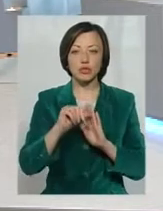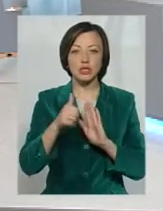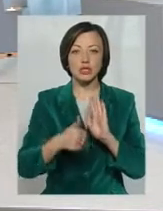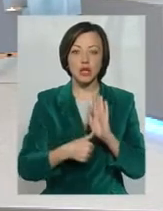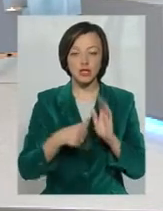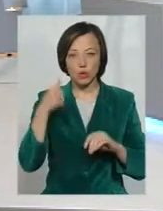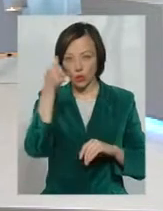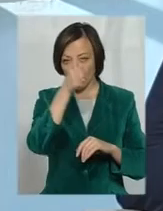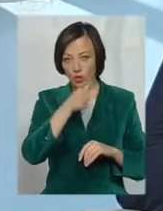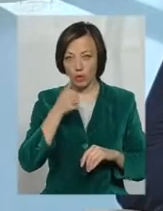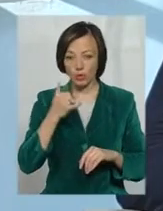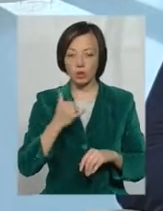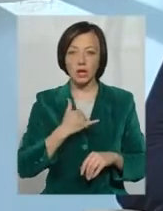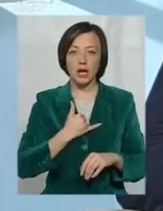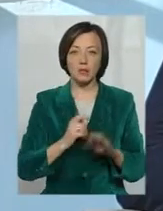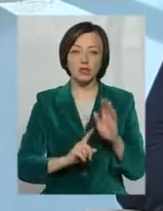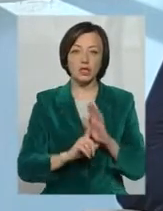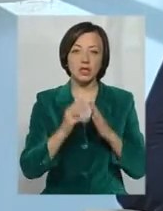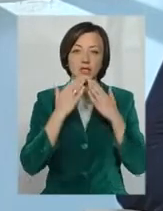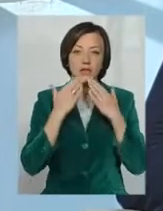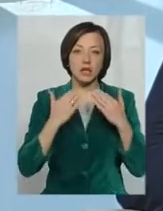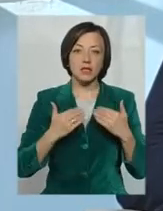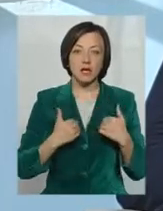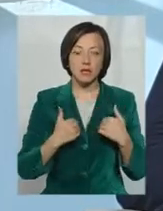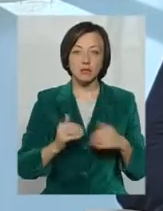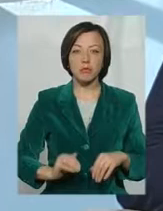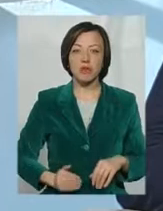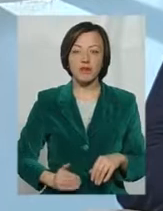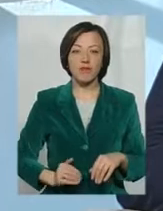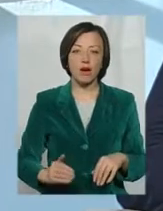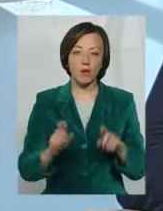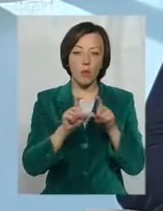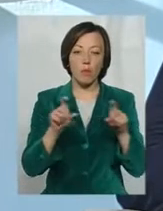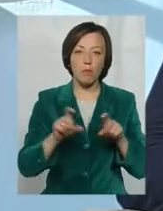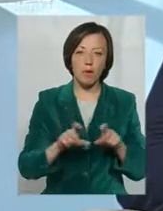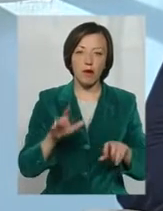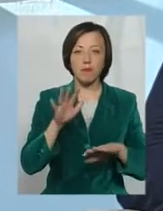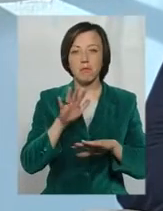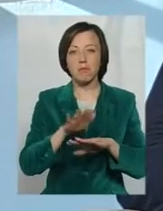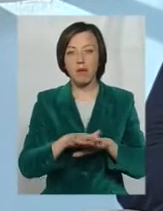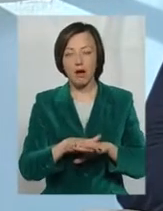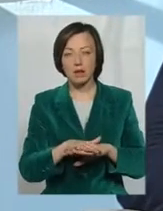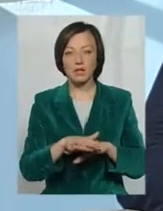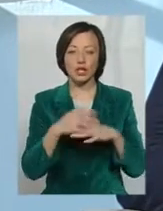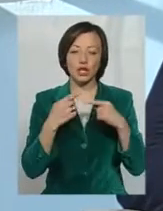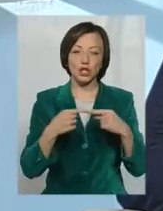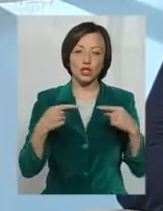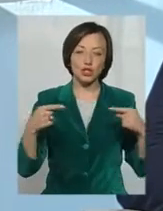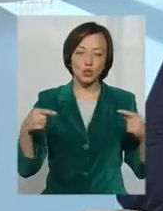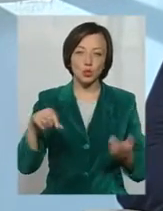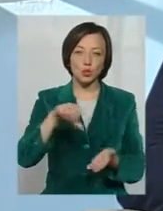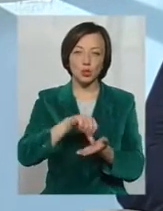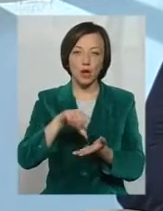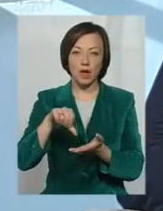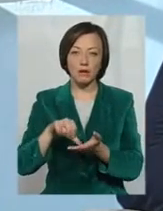2016 року, до нас почали звертатися приватні компанії, банки, комерційні, інші гравці